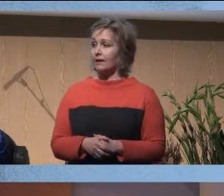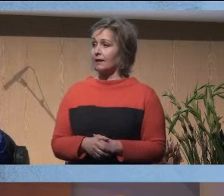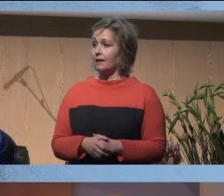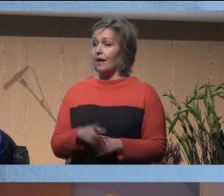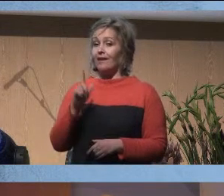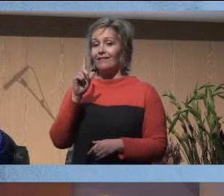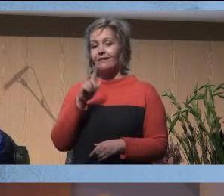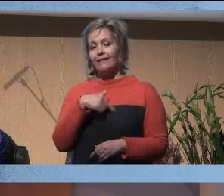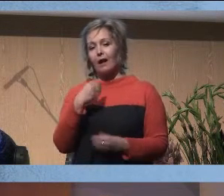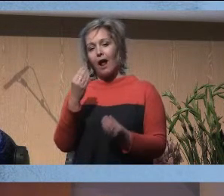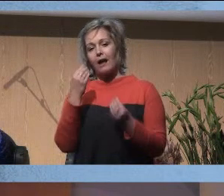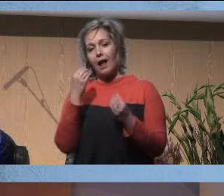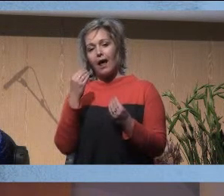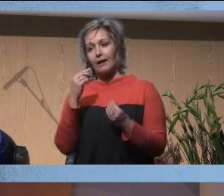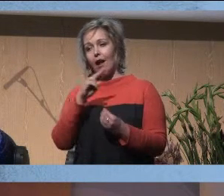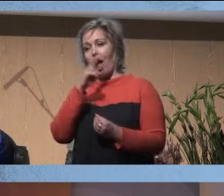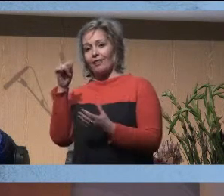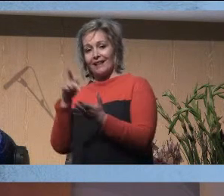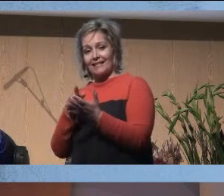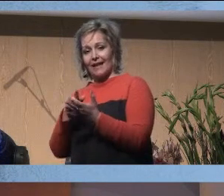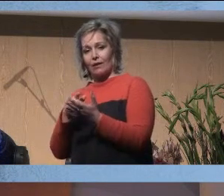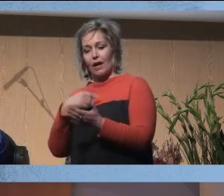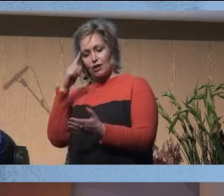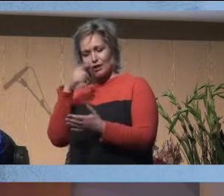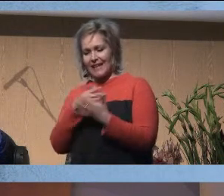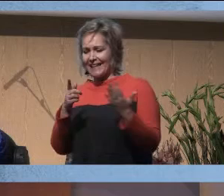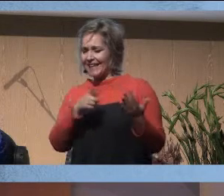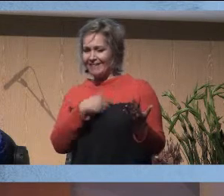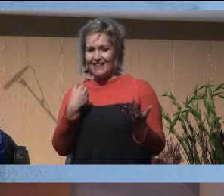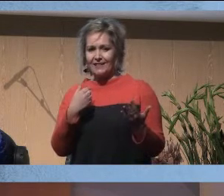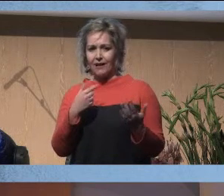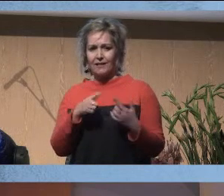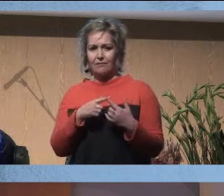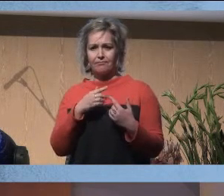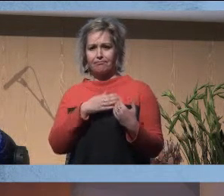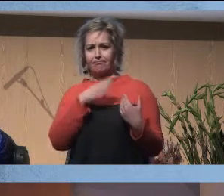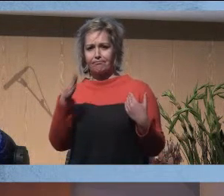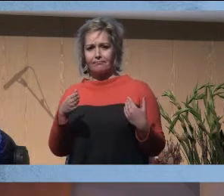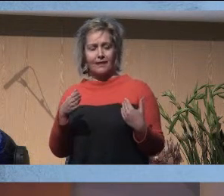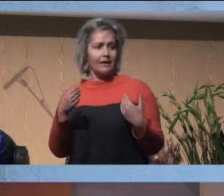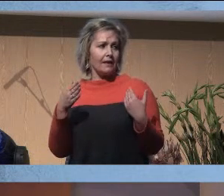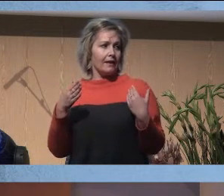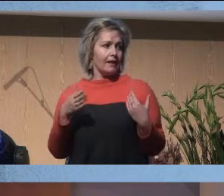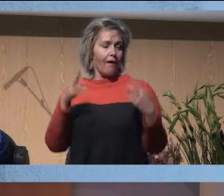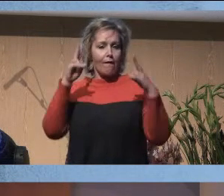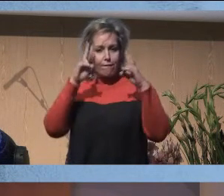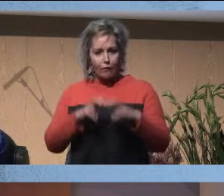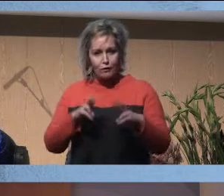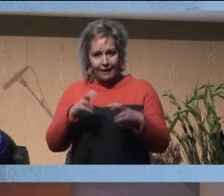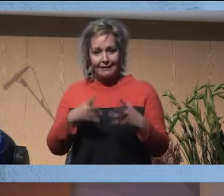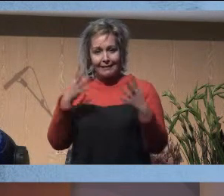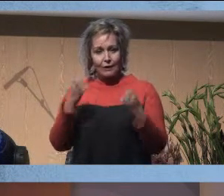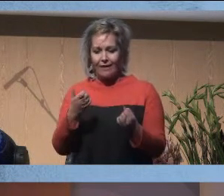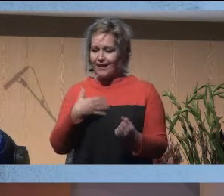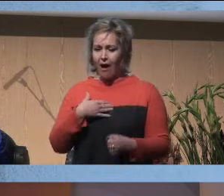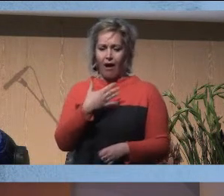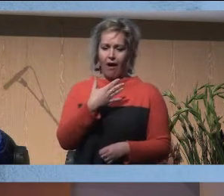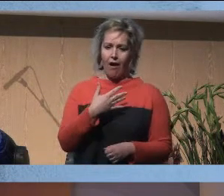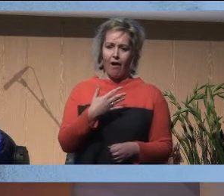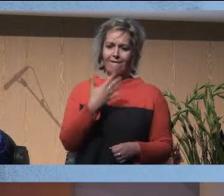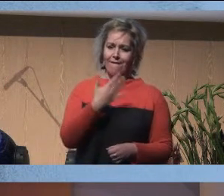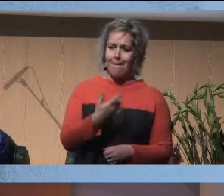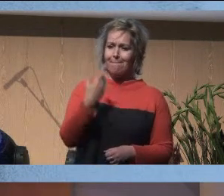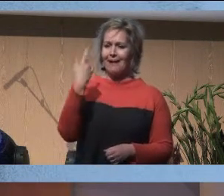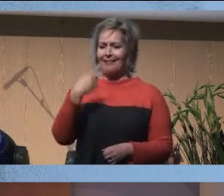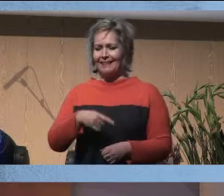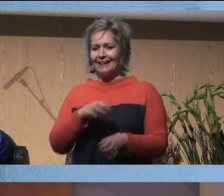Vi kan lære andre steder, og jeg synes ikke vi skal forske i 10 år. Jeg vil ikke ha 5 eller 10 doktorgrader